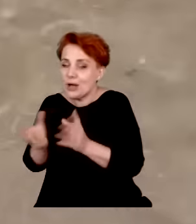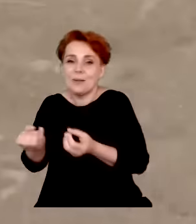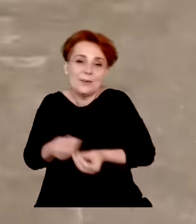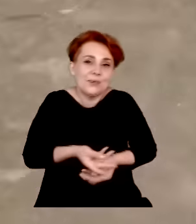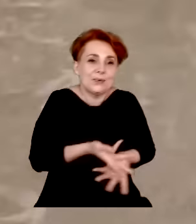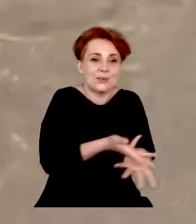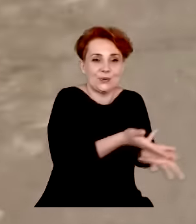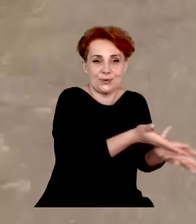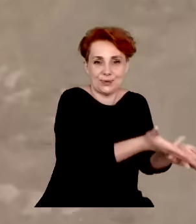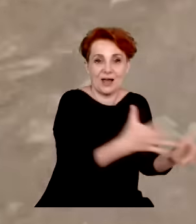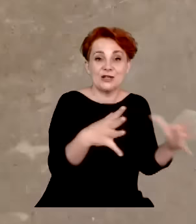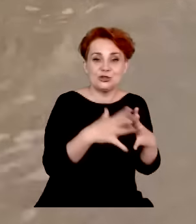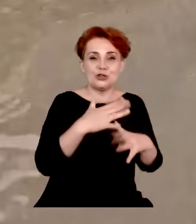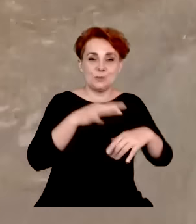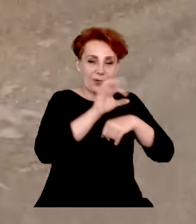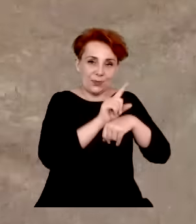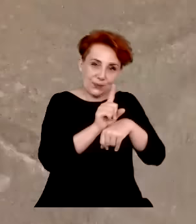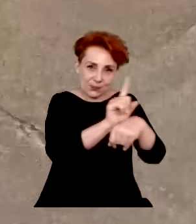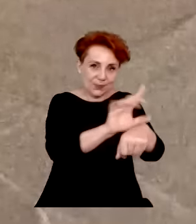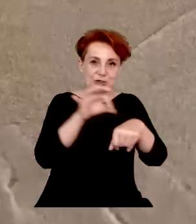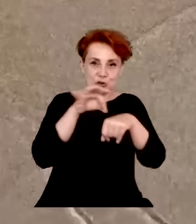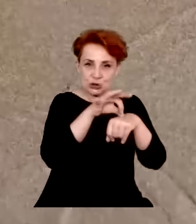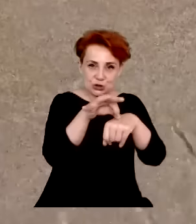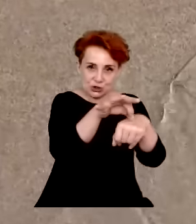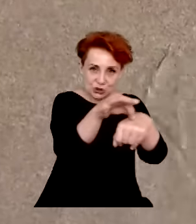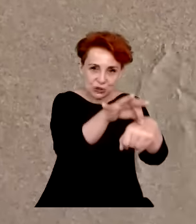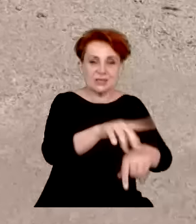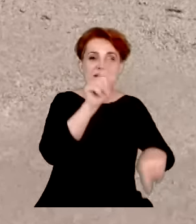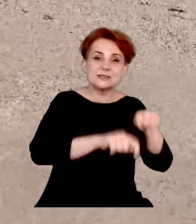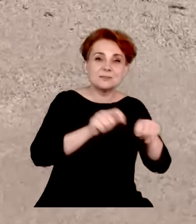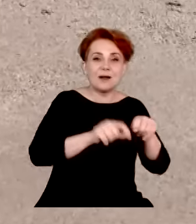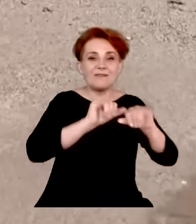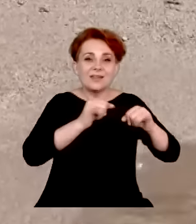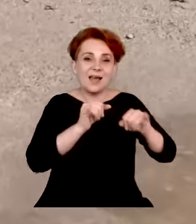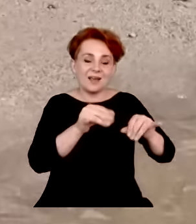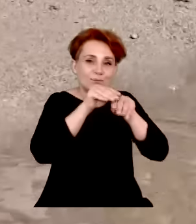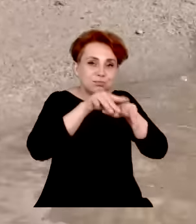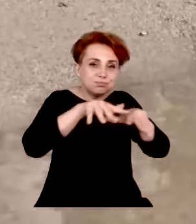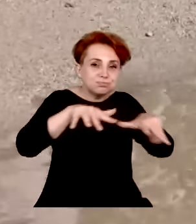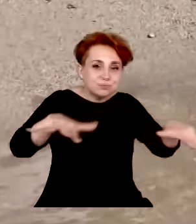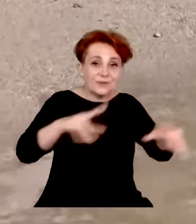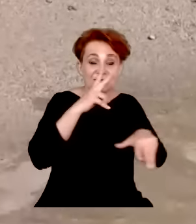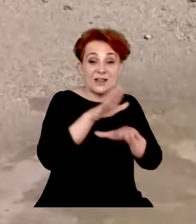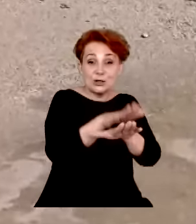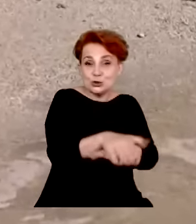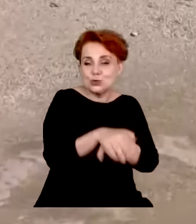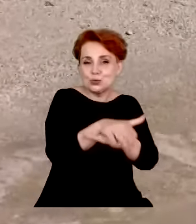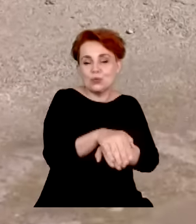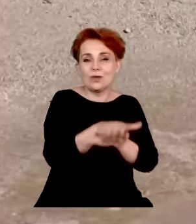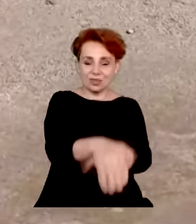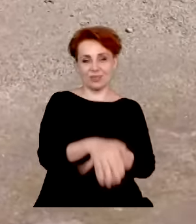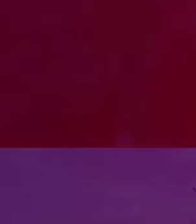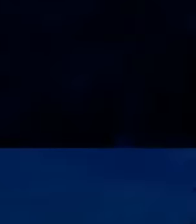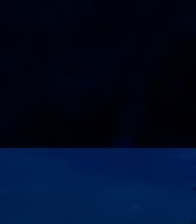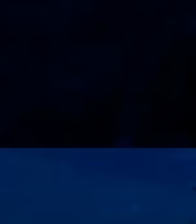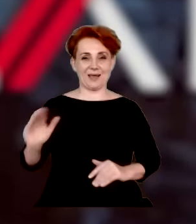nich zaopatrzyli w nadajniki GPS, co ma pomóc naukowcom w badaniach nad szerzeniem żółwiej populacji. Jak widać, żółwie w wodzie też czują się jak ryby.